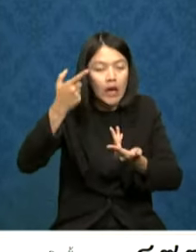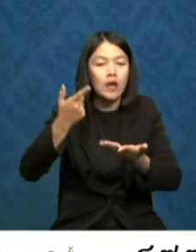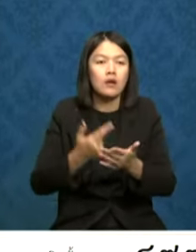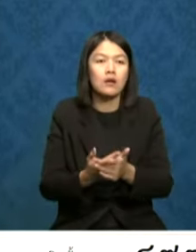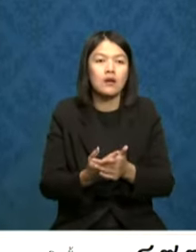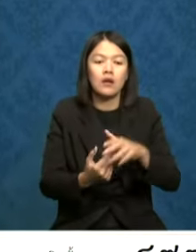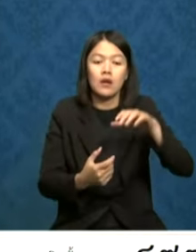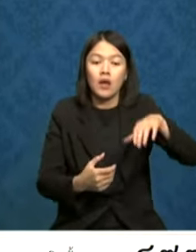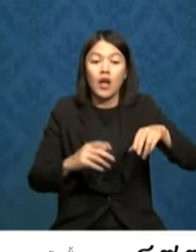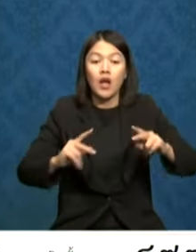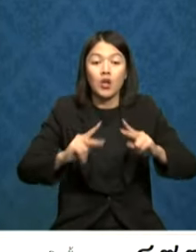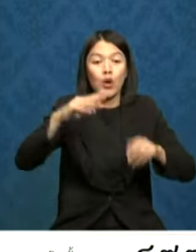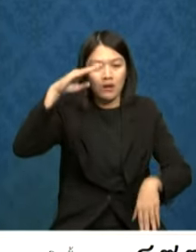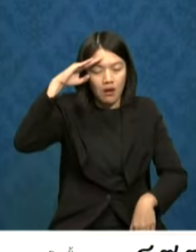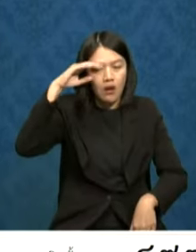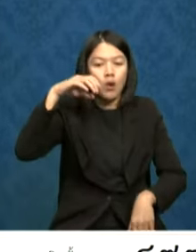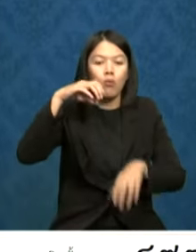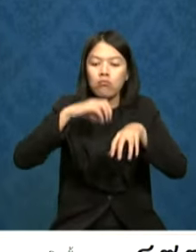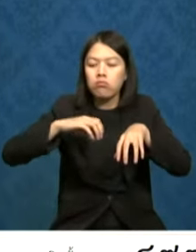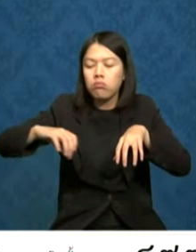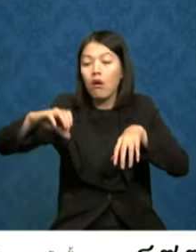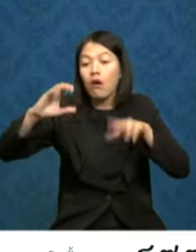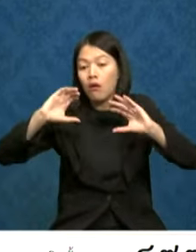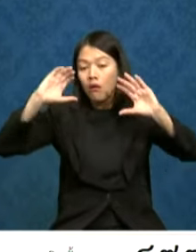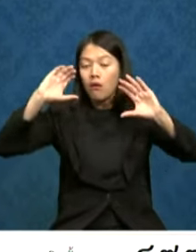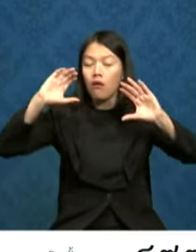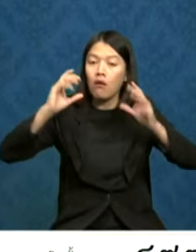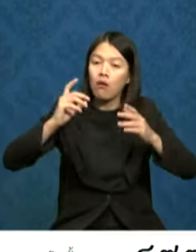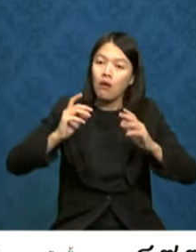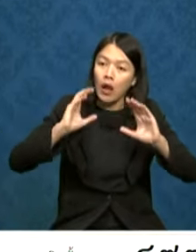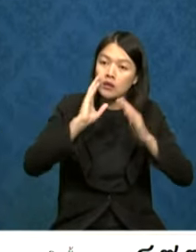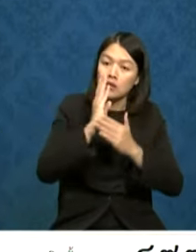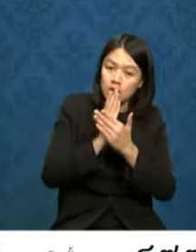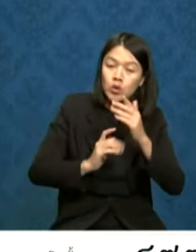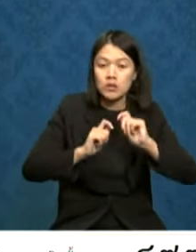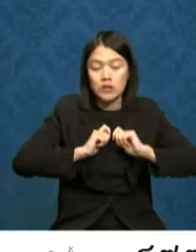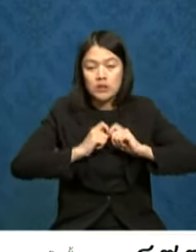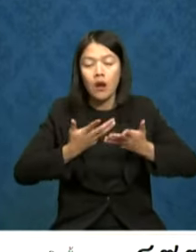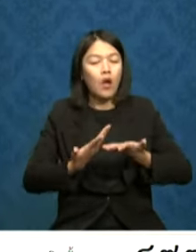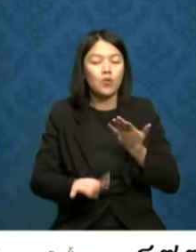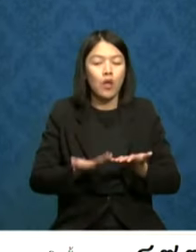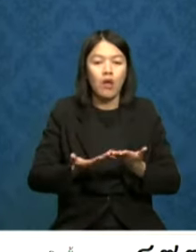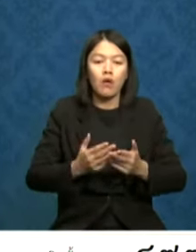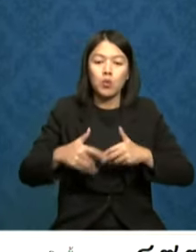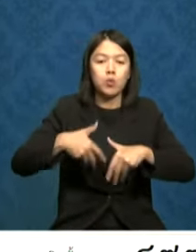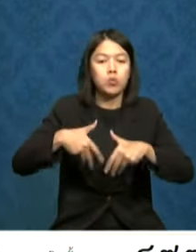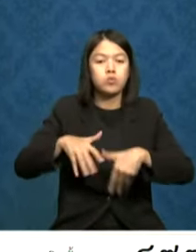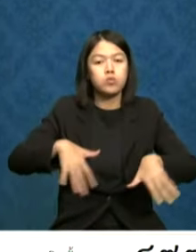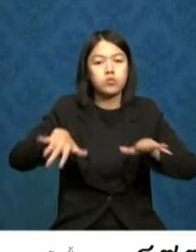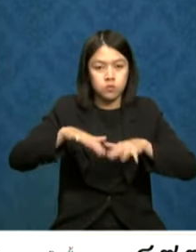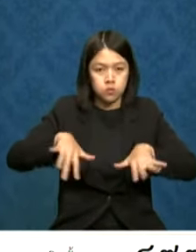สังกัดกระทรวงกลาโหมหน่วยงานอื่นทั้งหน่วยงานราชการรัฐวิสาหกิจนะครับภาคเอกชนและประชาชนทั่ว